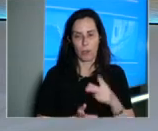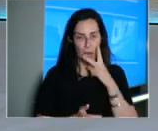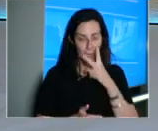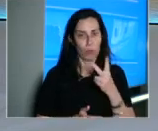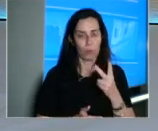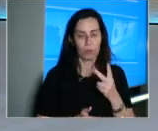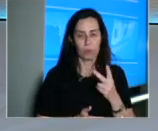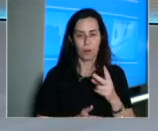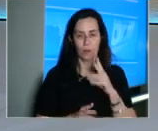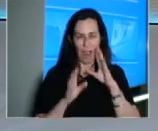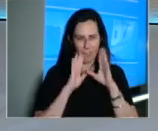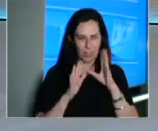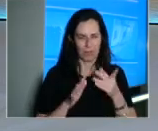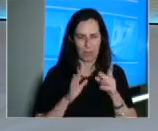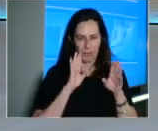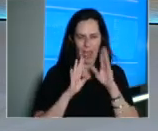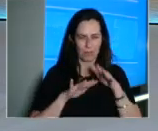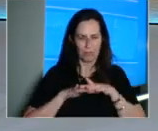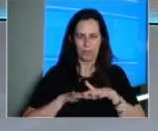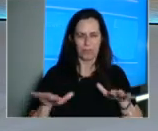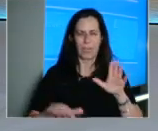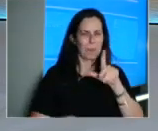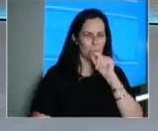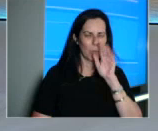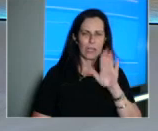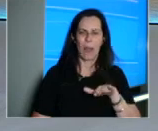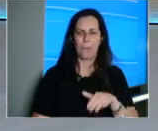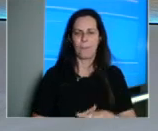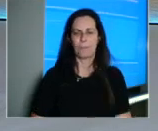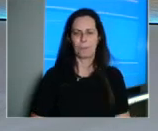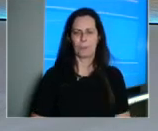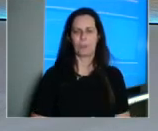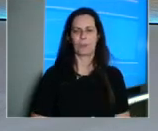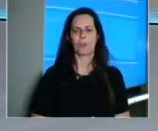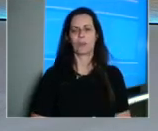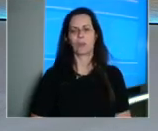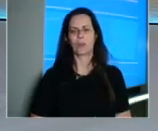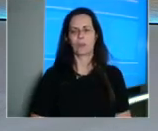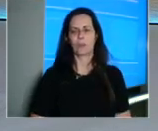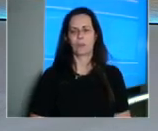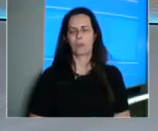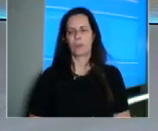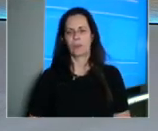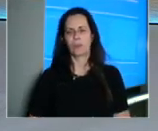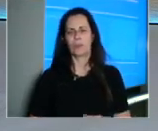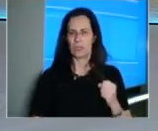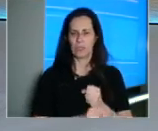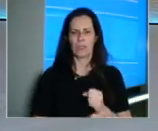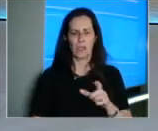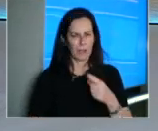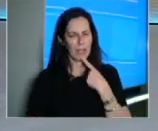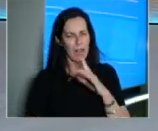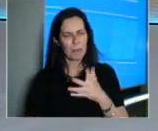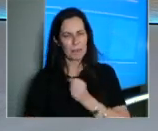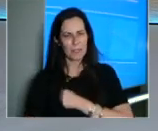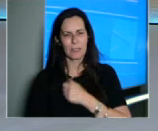את התוצאות, הרשתות החברתיות, גם בטוויטר וגם בפייסבוק, זה באמת עורר שם שערה רבה. אז אני אגיד לך